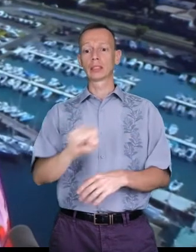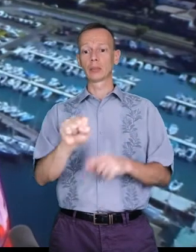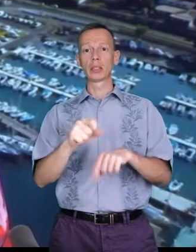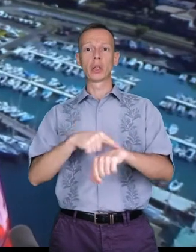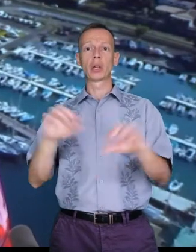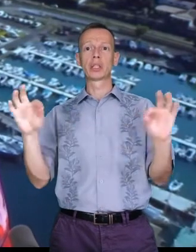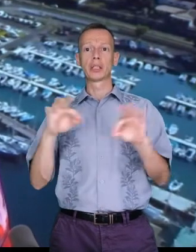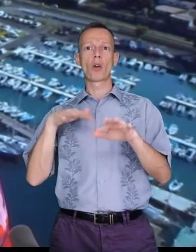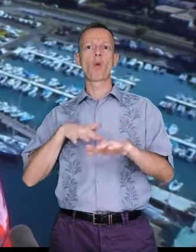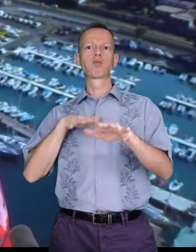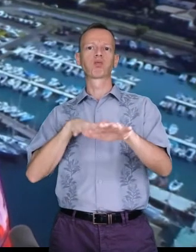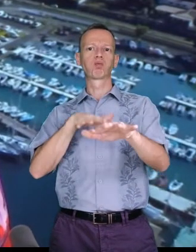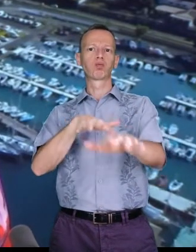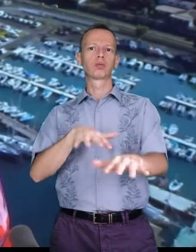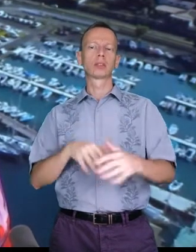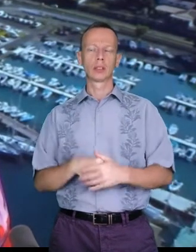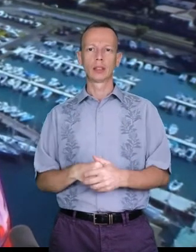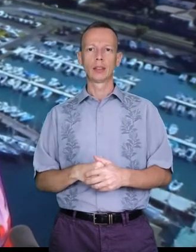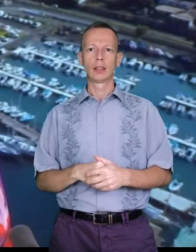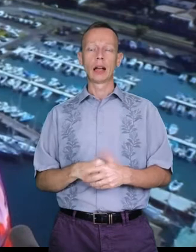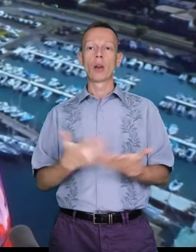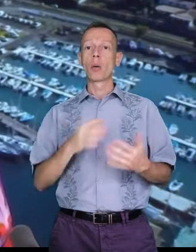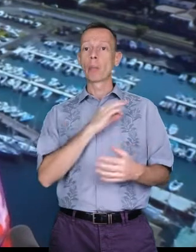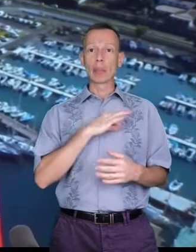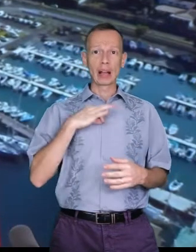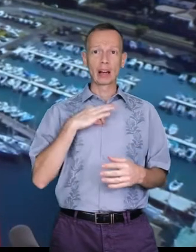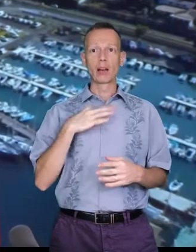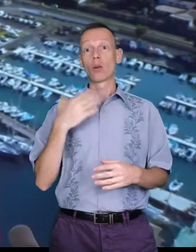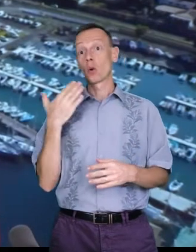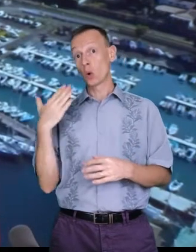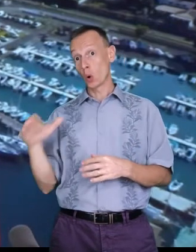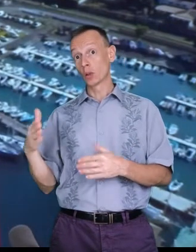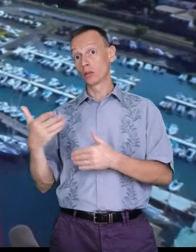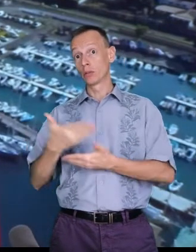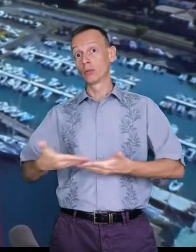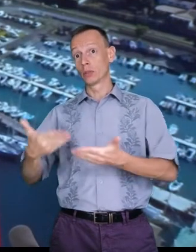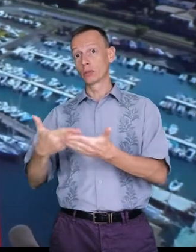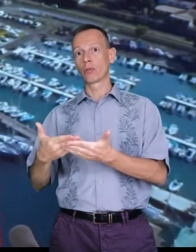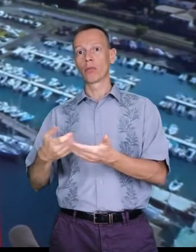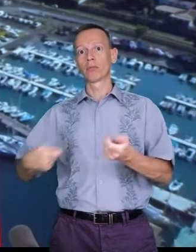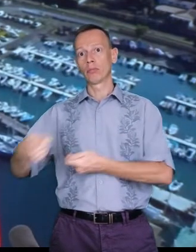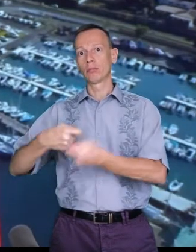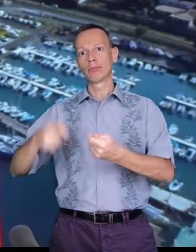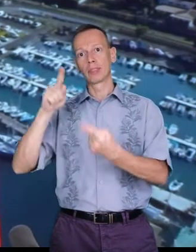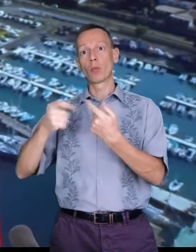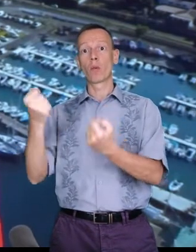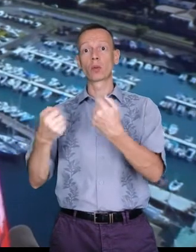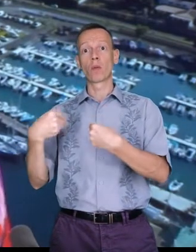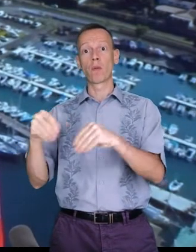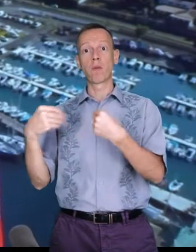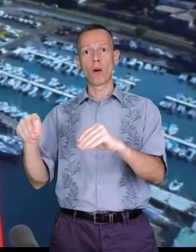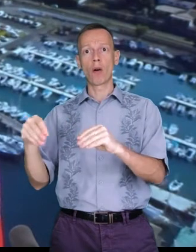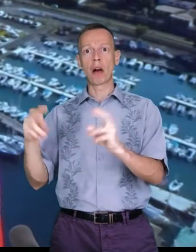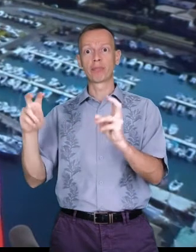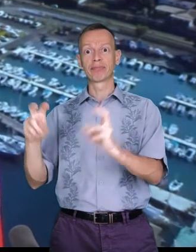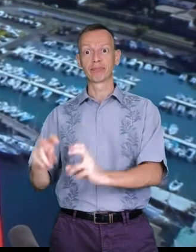également une marche ce samedi à 10h. Après la Perle, autre secteur en perte de vitesse, celui de l'automobile. Du